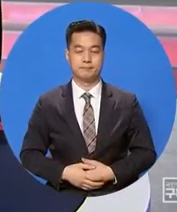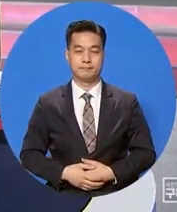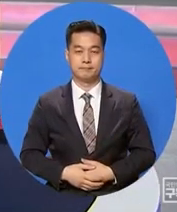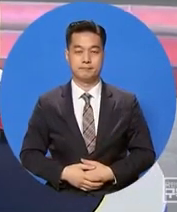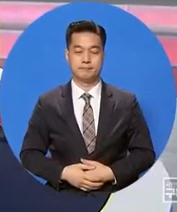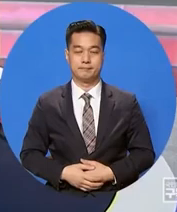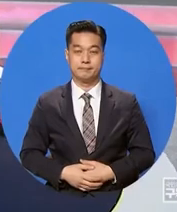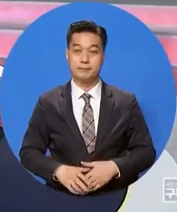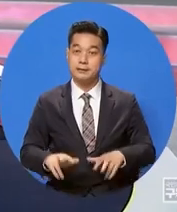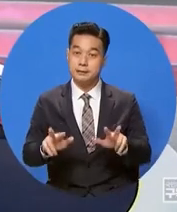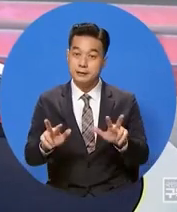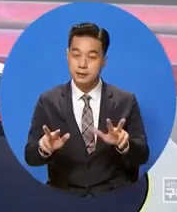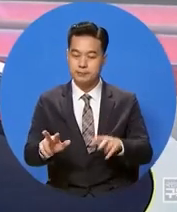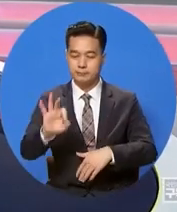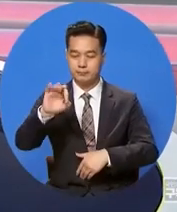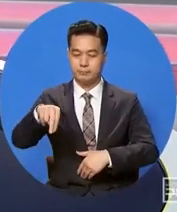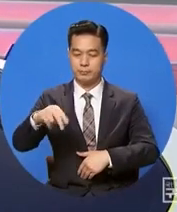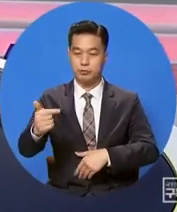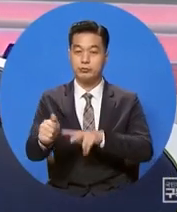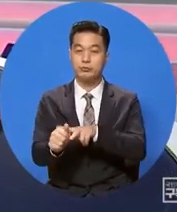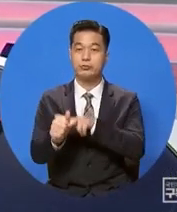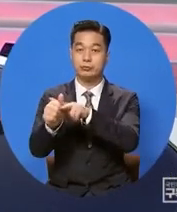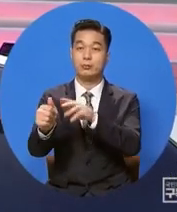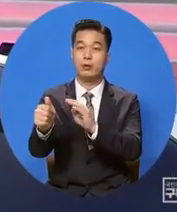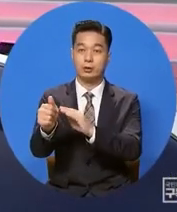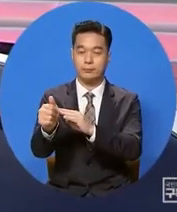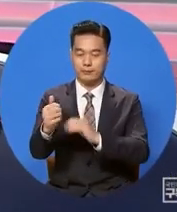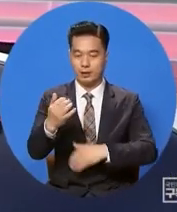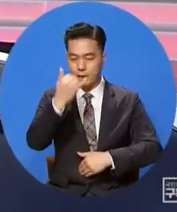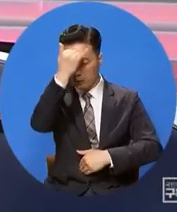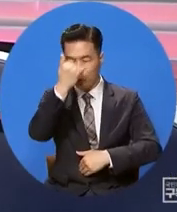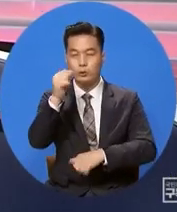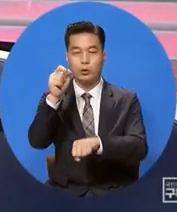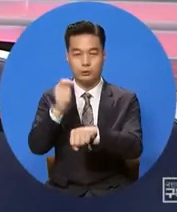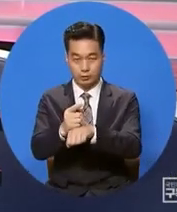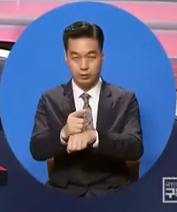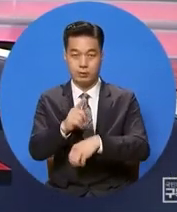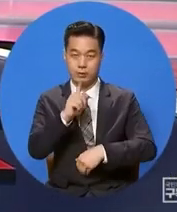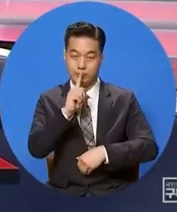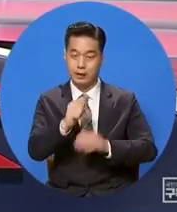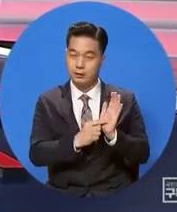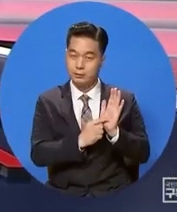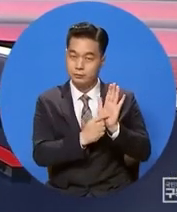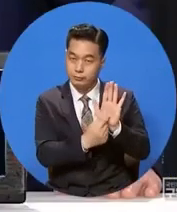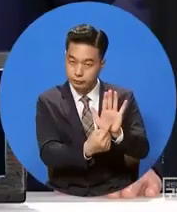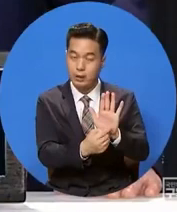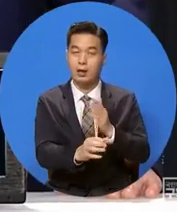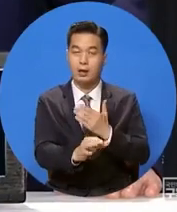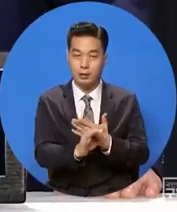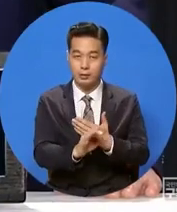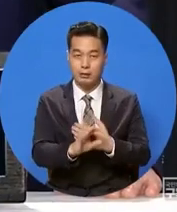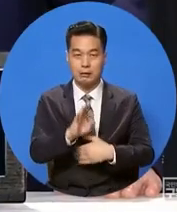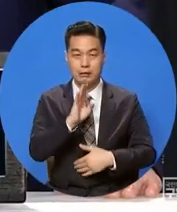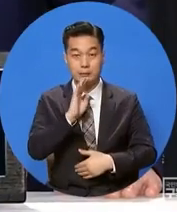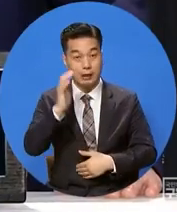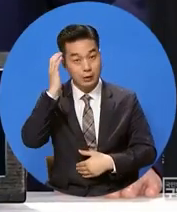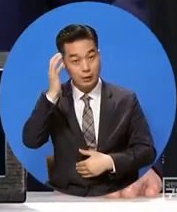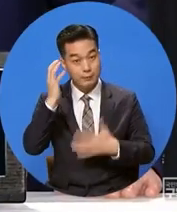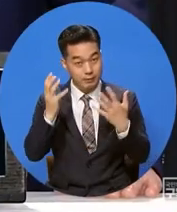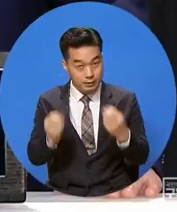지금 그 윤 후보님 도덕성 문제를 네. 거론을 하면 네. 참 문제가